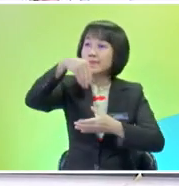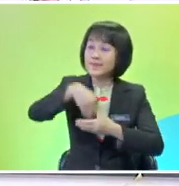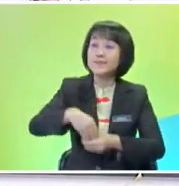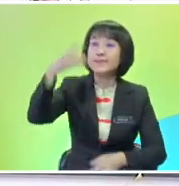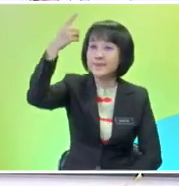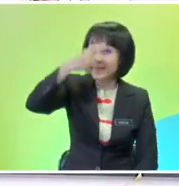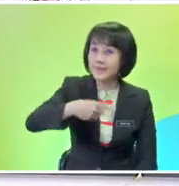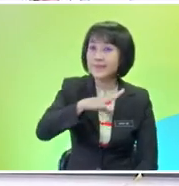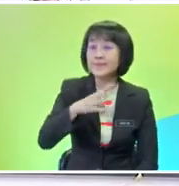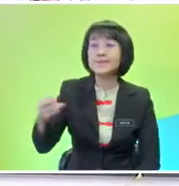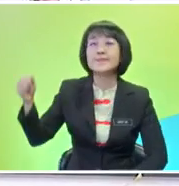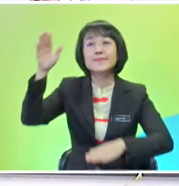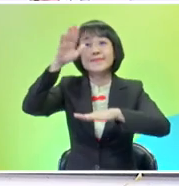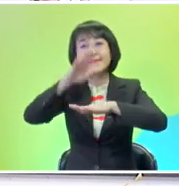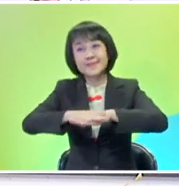depan dan